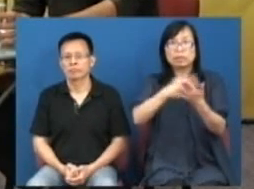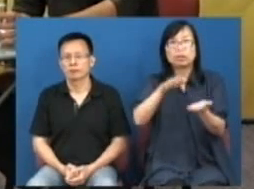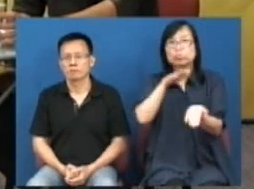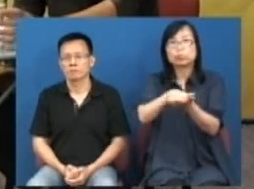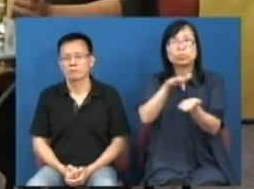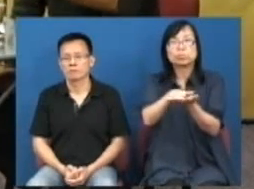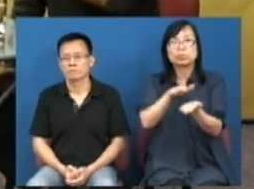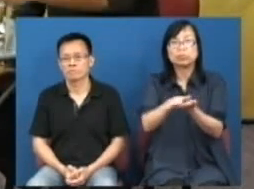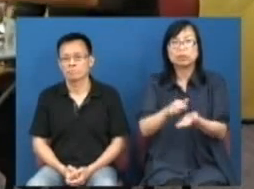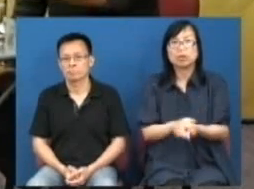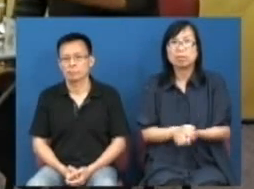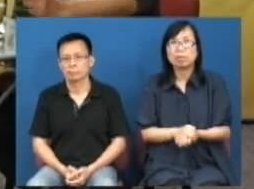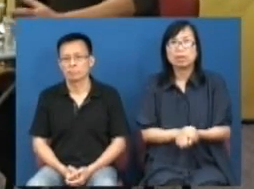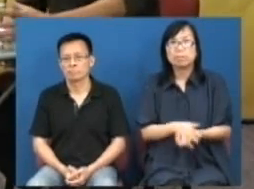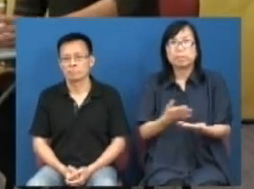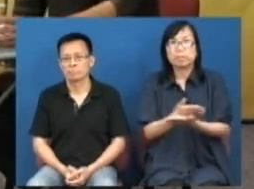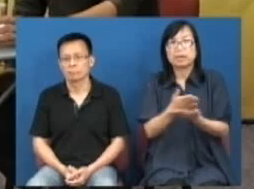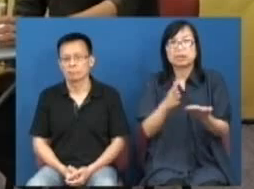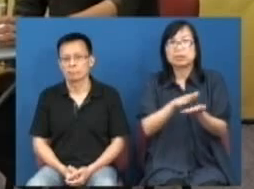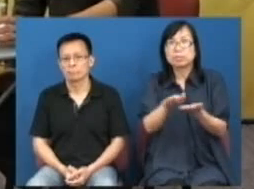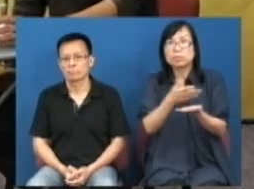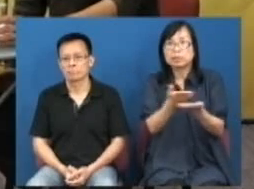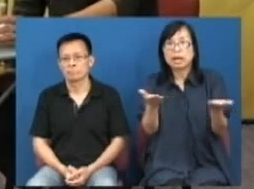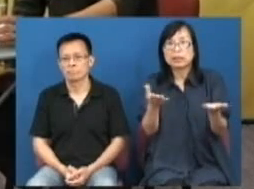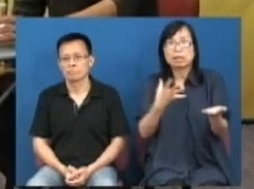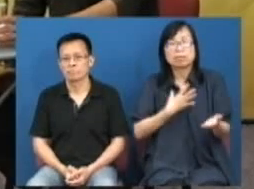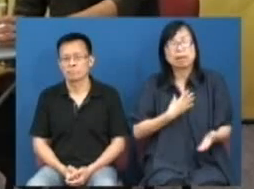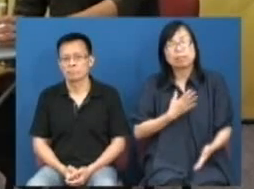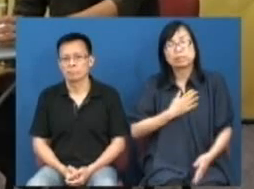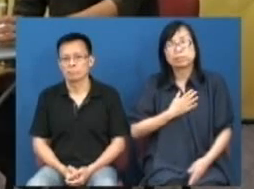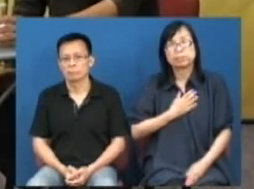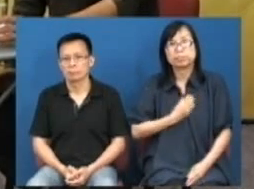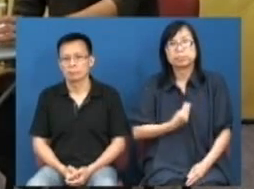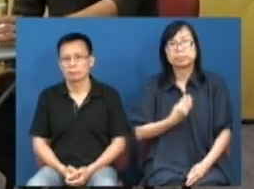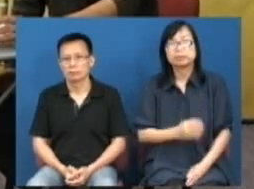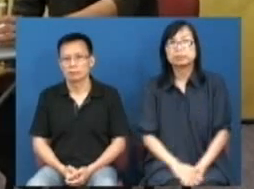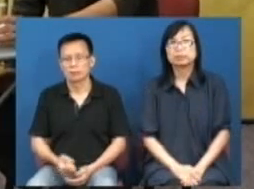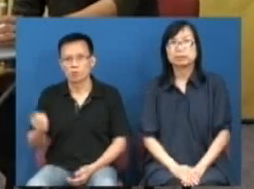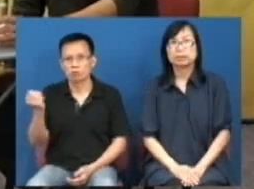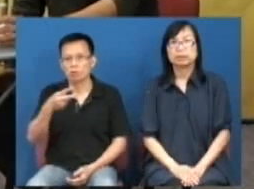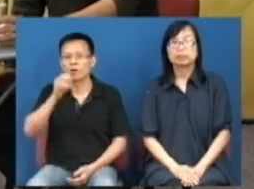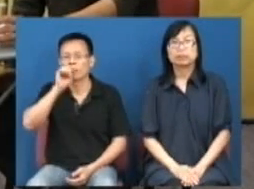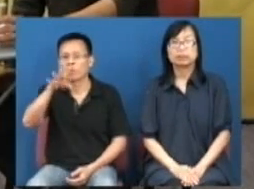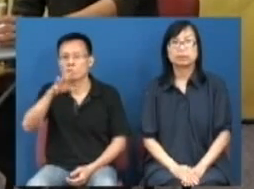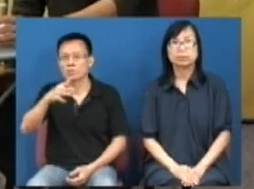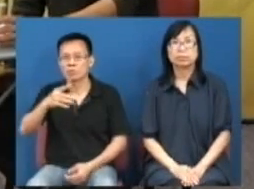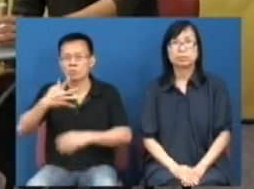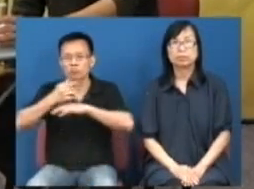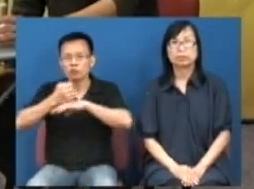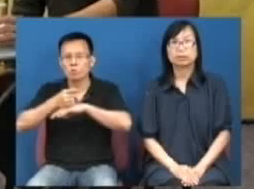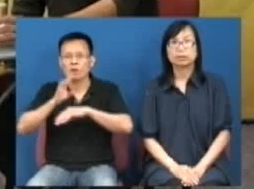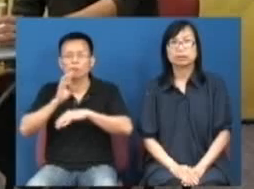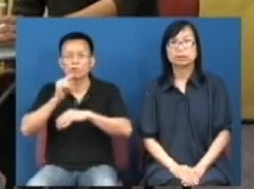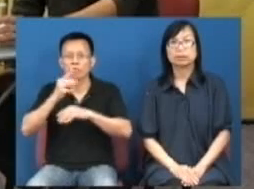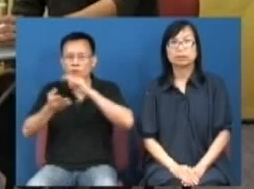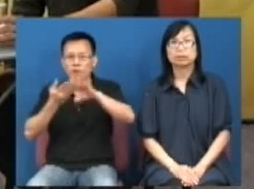佢，咁亦都係撤銷咗大家嗰個嘅憂慮啦。 嗯。再一次問你馮華主席，如果你有機會有人向你覆述